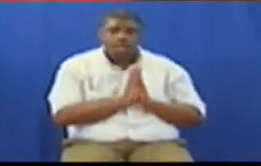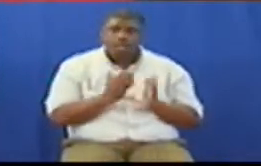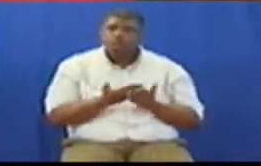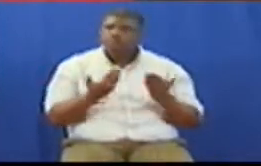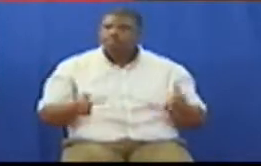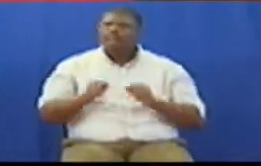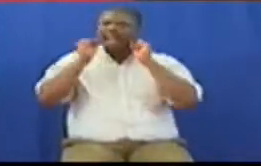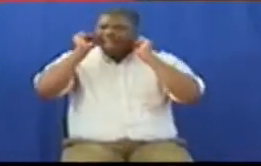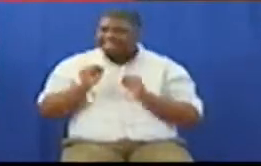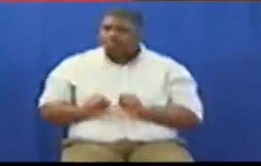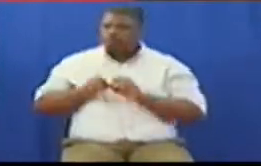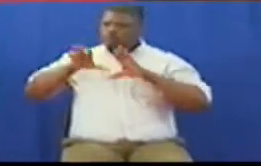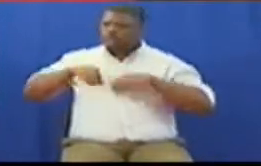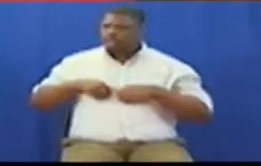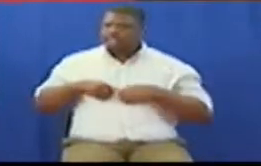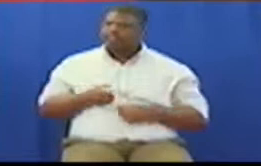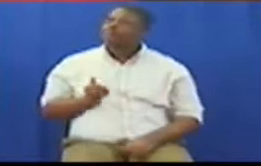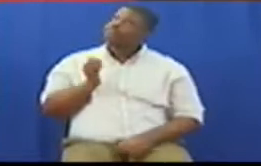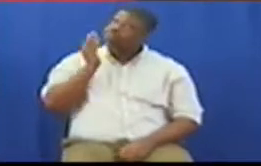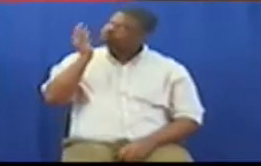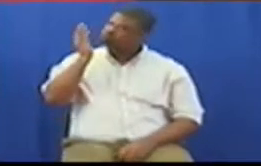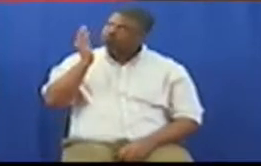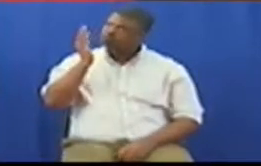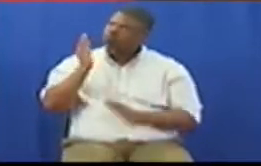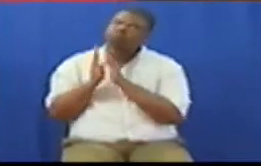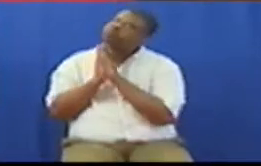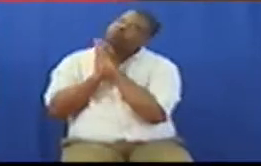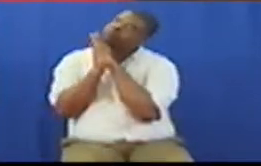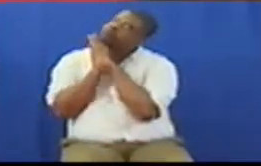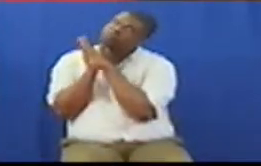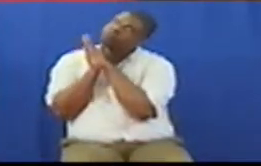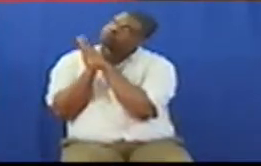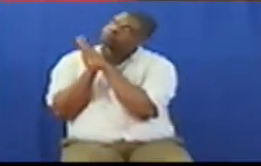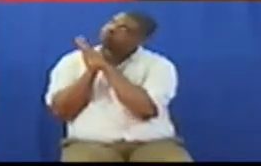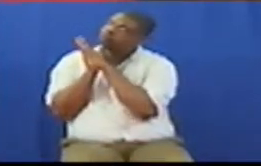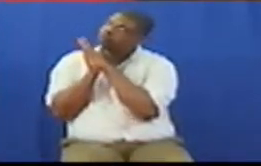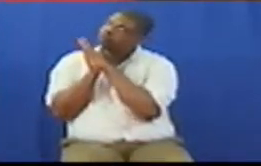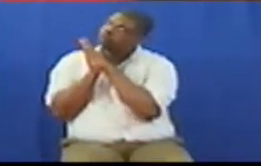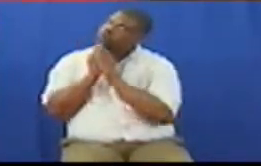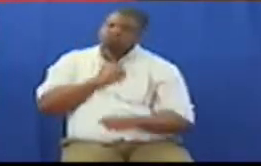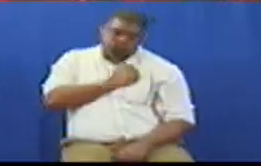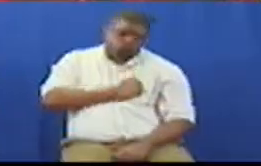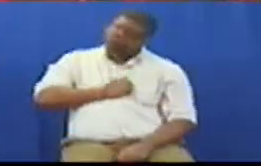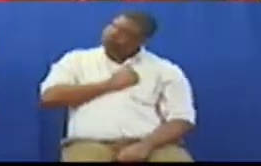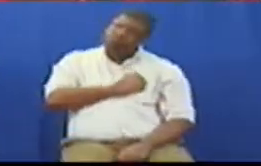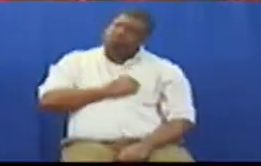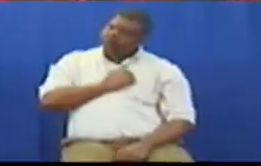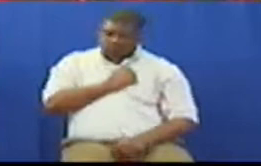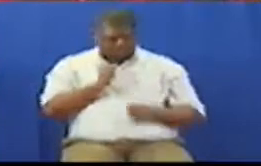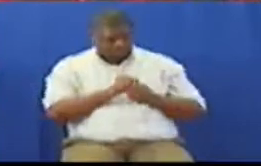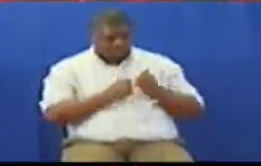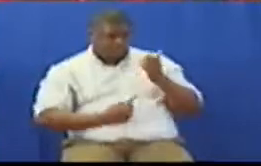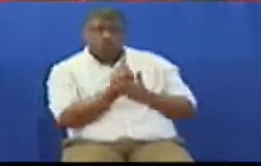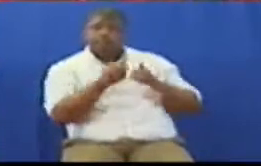lazima tukiri kwamba mpaka sasa hivi Mungu ametuhurumia. Tumshukuru Mungu jamani, Mwenyezi Mungu ametuhurumia, kwa sababu yale yanayotokea yangefika